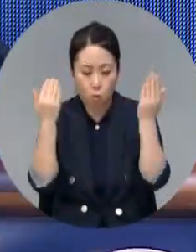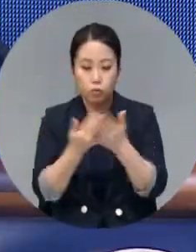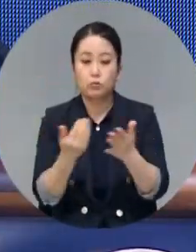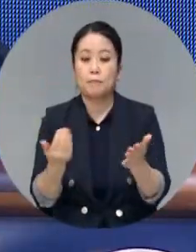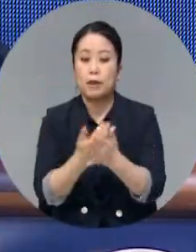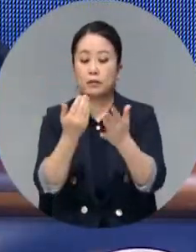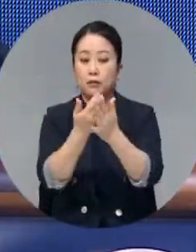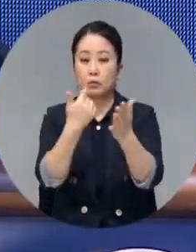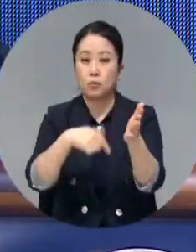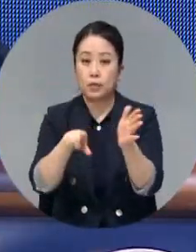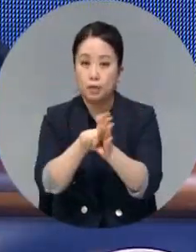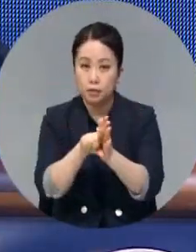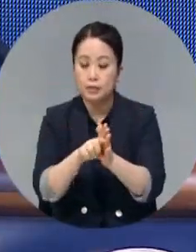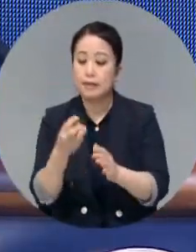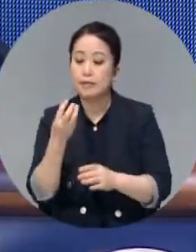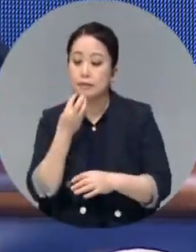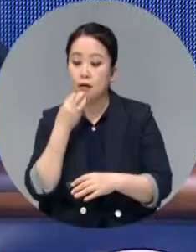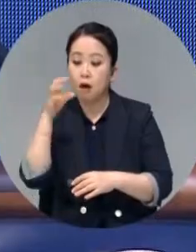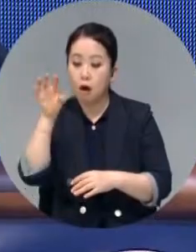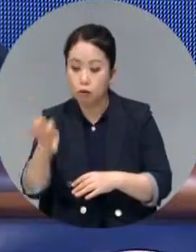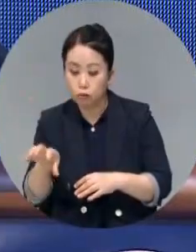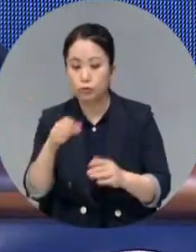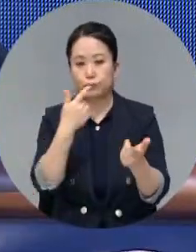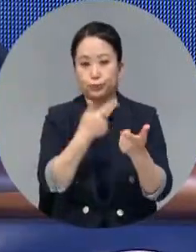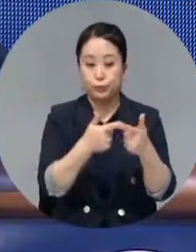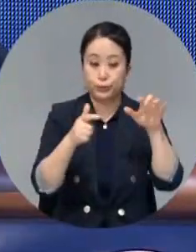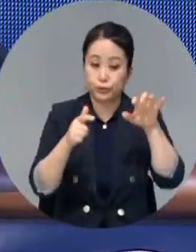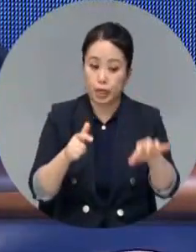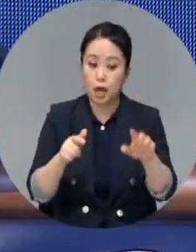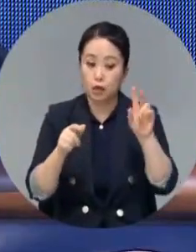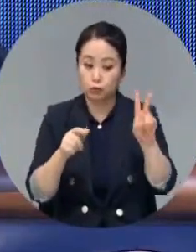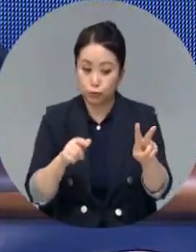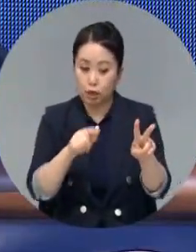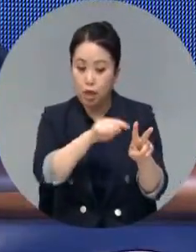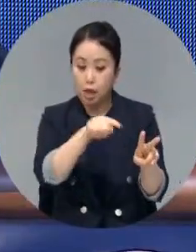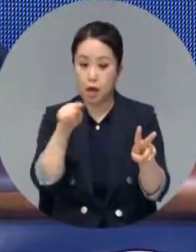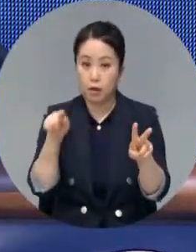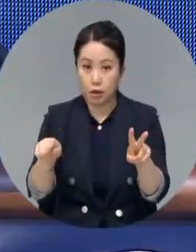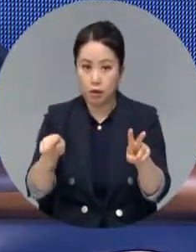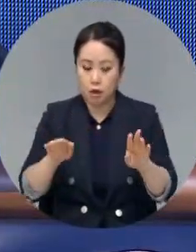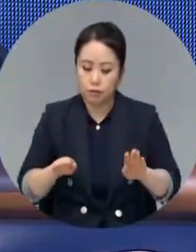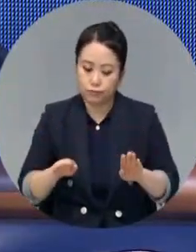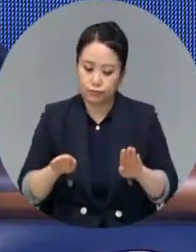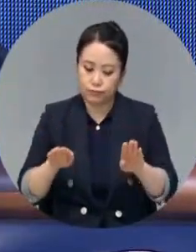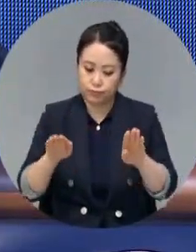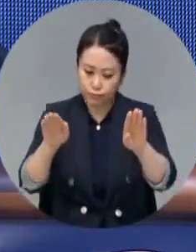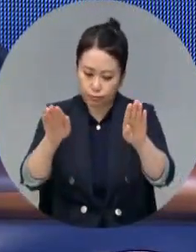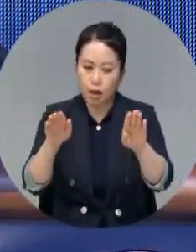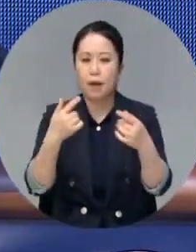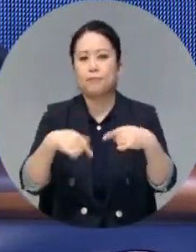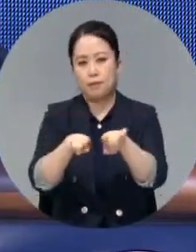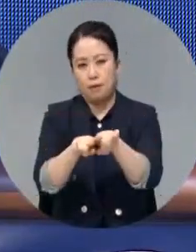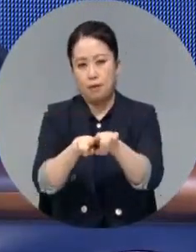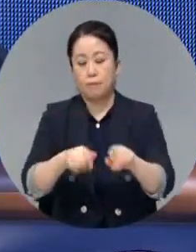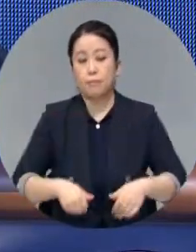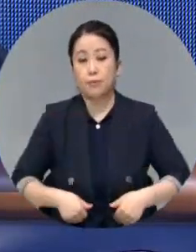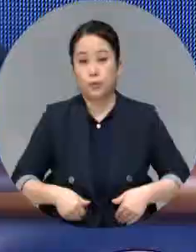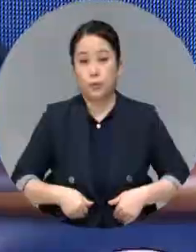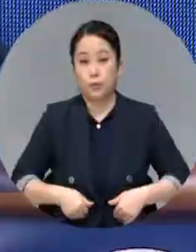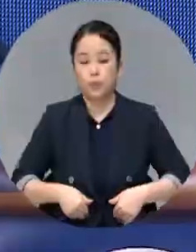위해서는 서울과 부산이라는 두 개의 축이 작동되어야 합니다.